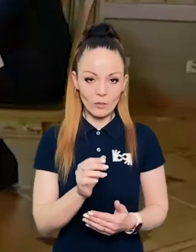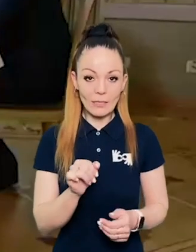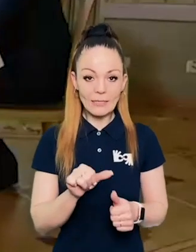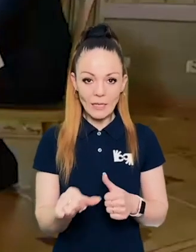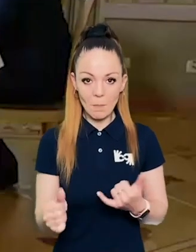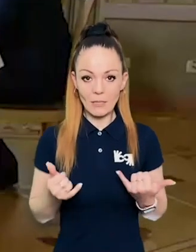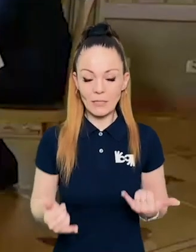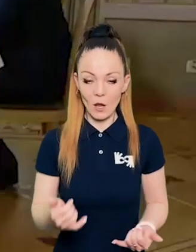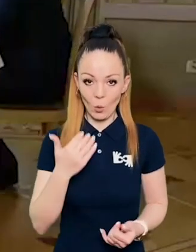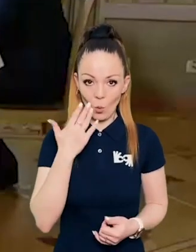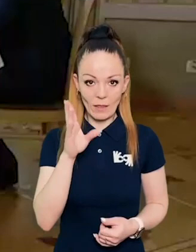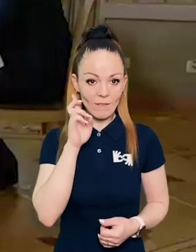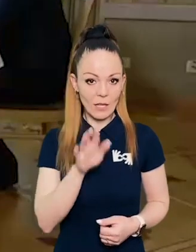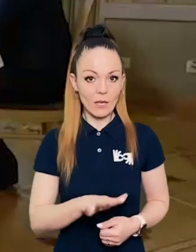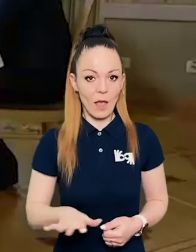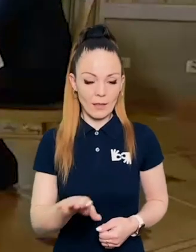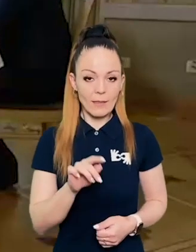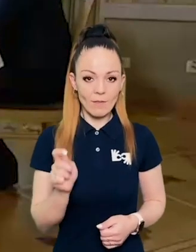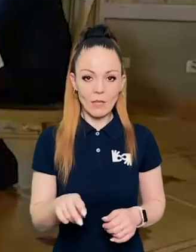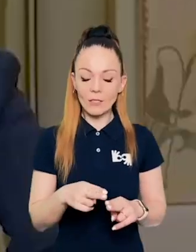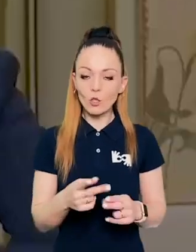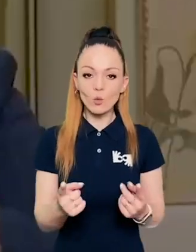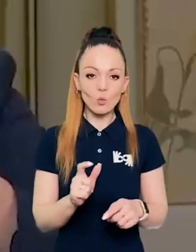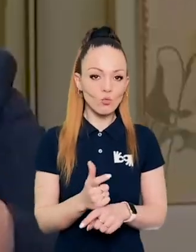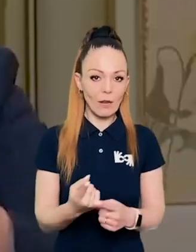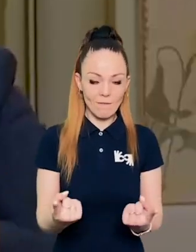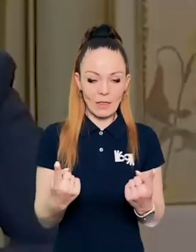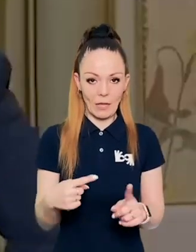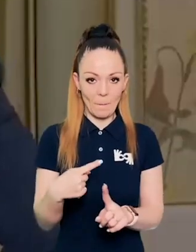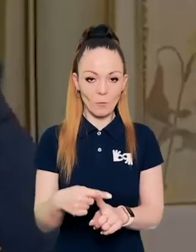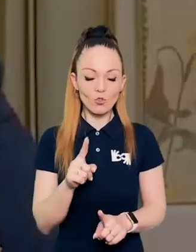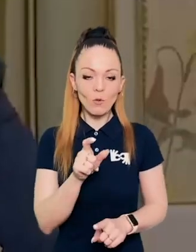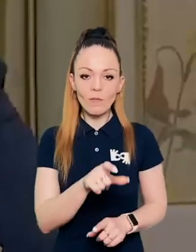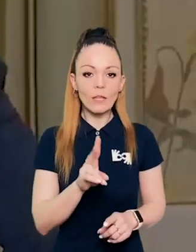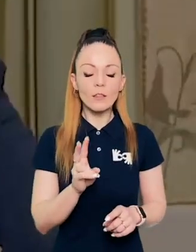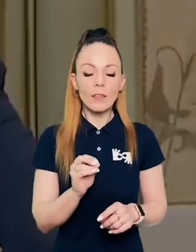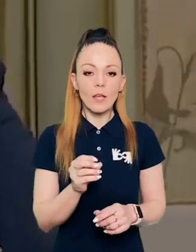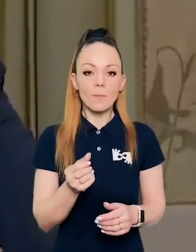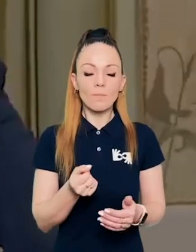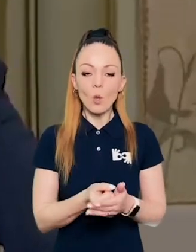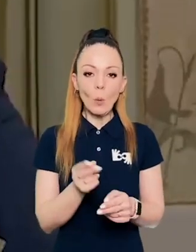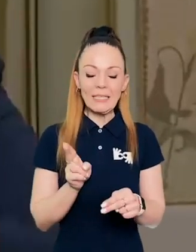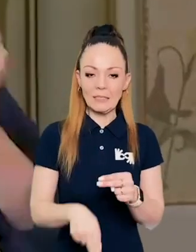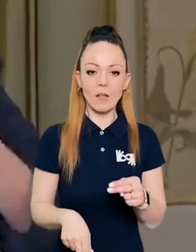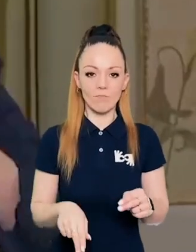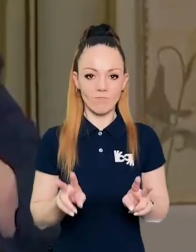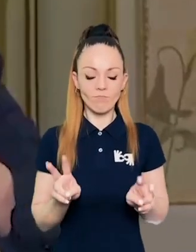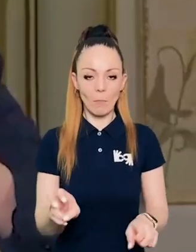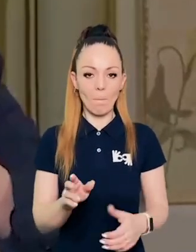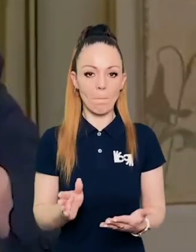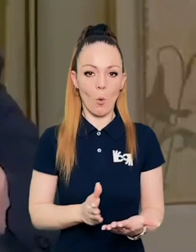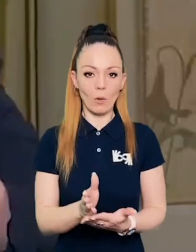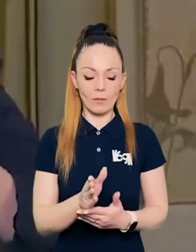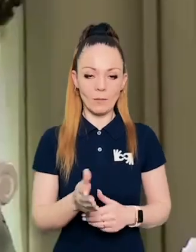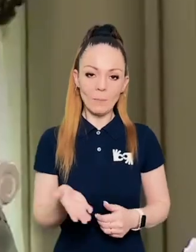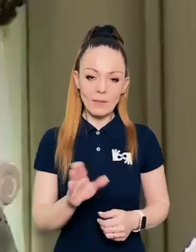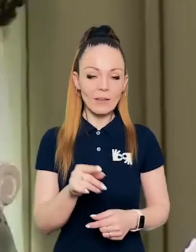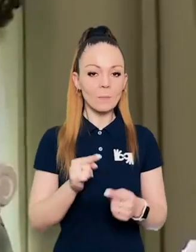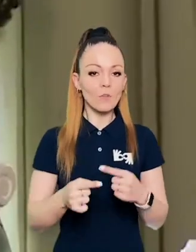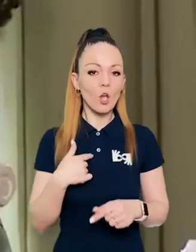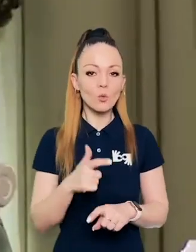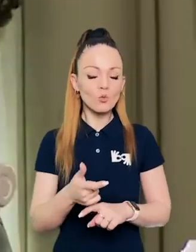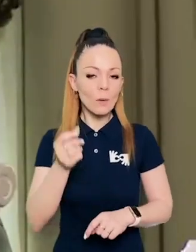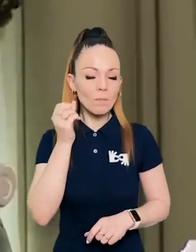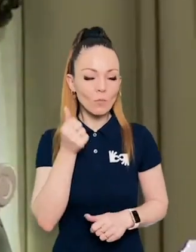мені здається, що саме зараз, коли в країні війна, мені здається, це дуже великий плюс, що ви не до кінця політик. Але давайте повернемося до того часу, коли ви